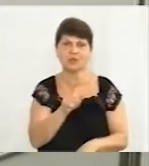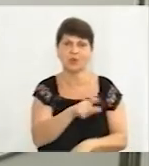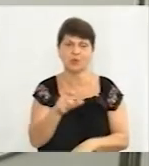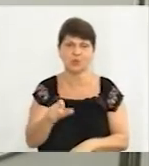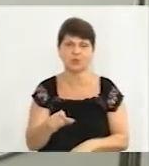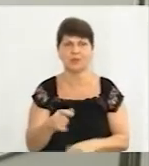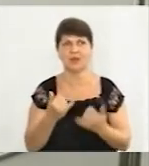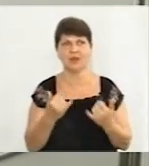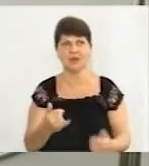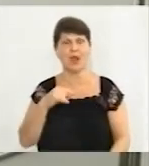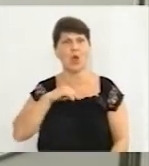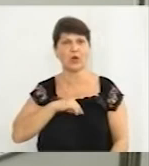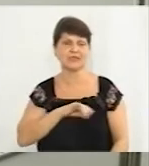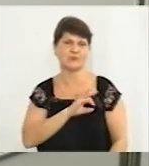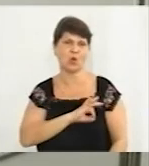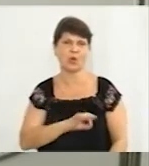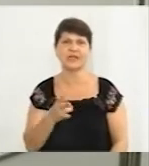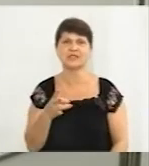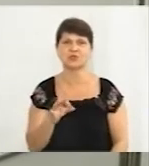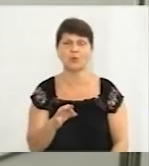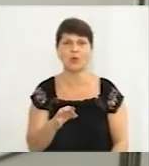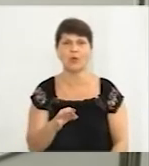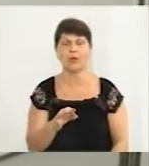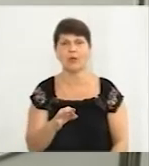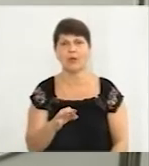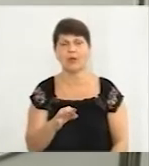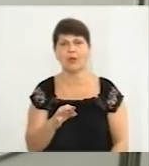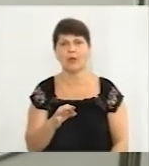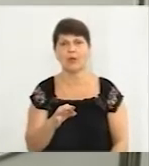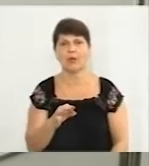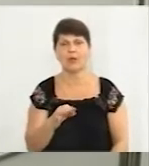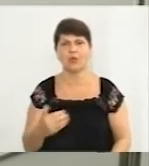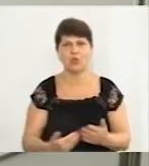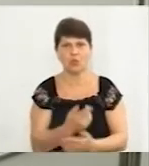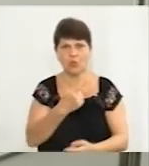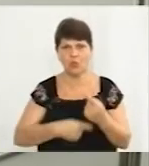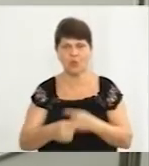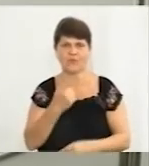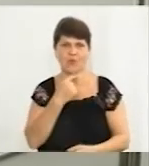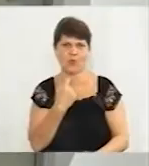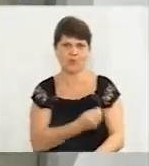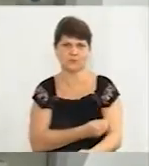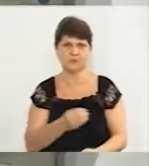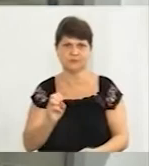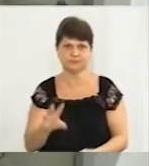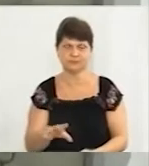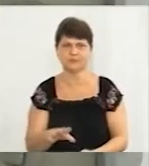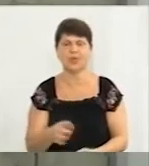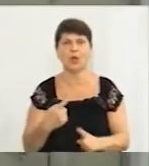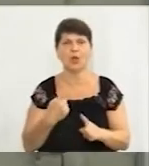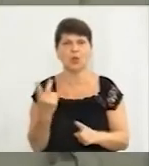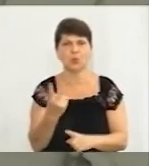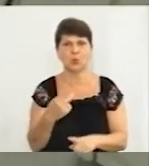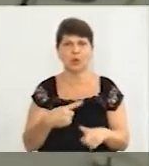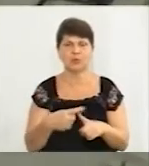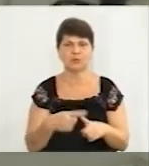організму корисно хоч раз в рік здавати кров, організм оновлювати, покращити імунітету. другою позитивною